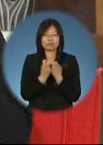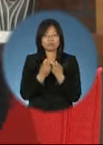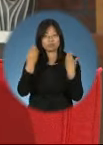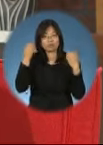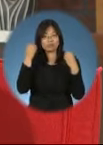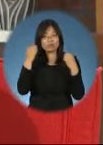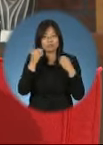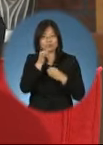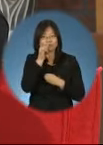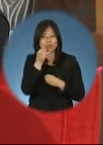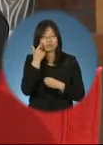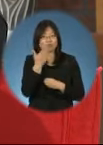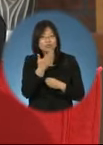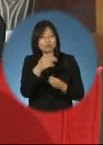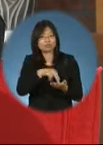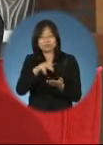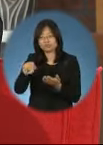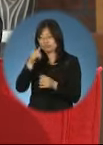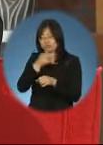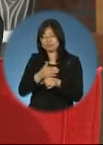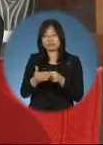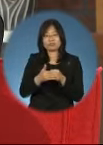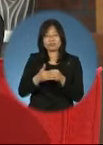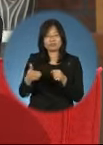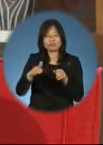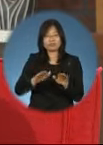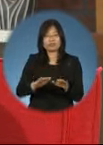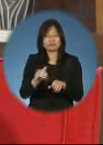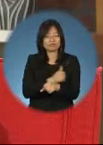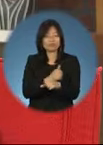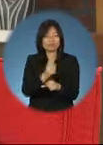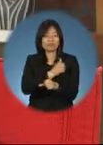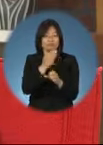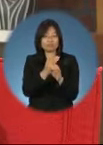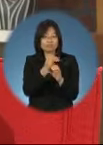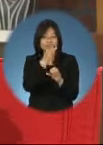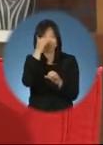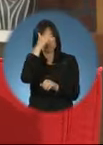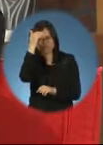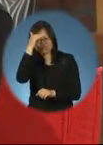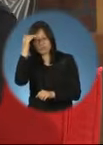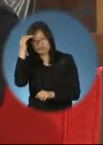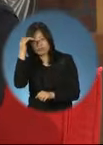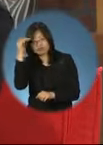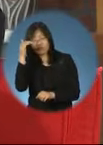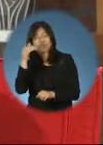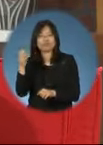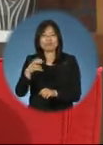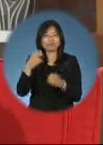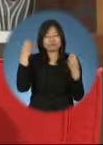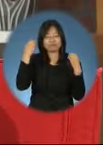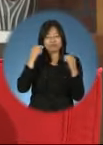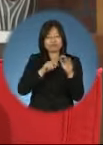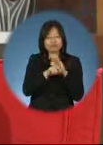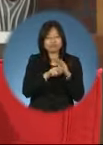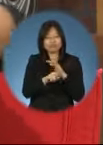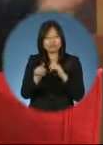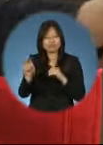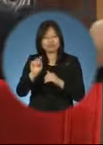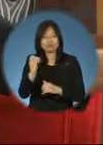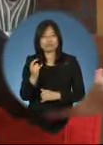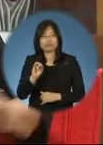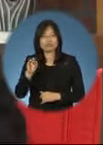그런 어떤 계기에 방황하니까 예. 이거 여기저기 이제 다니는 거예요. 구경하러 다니고 예, 구경하러 다니고 연극도 가고 뭐 오페라도